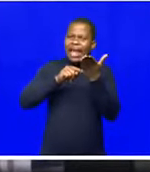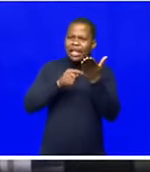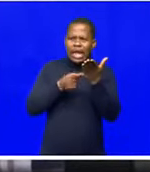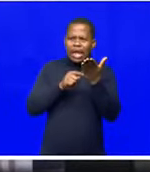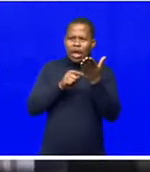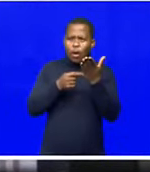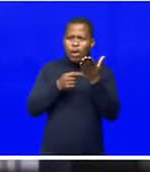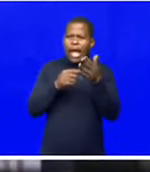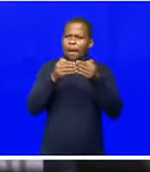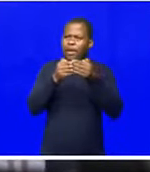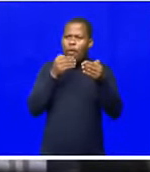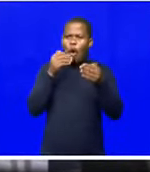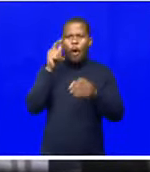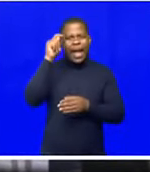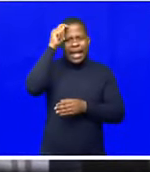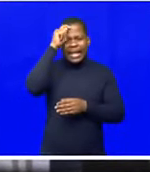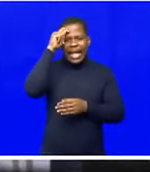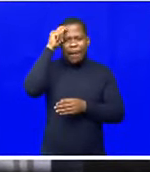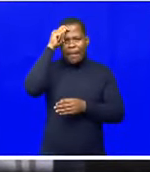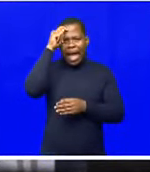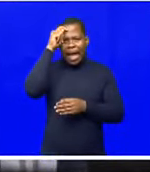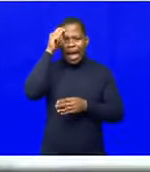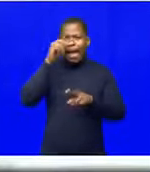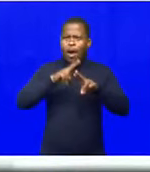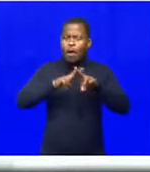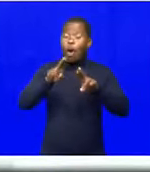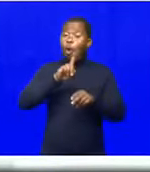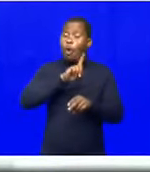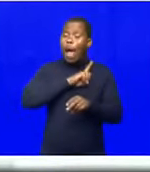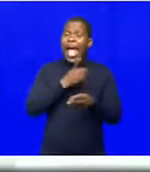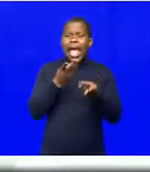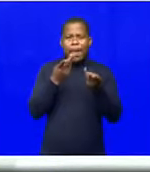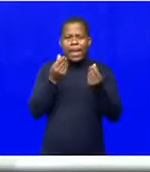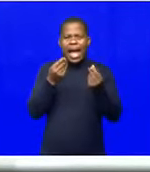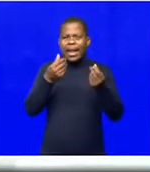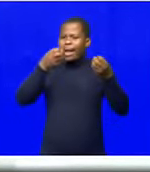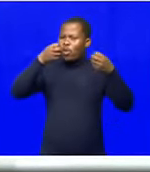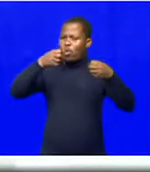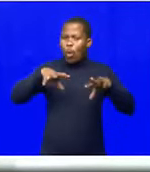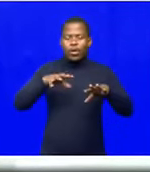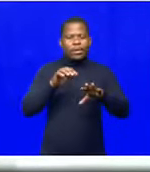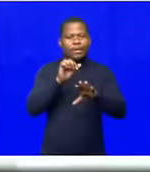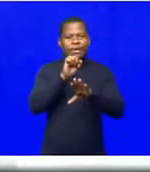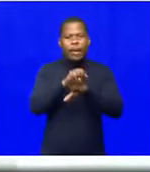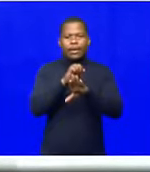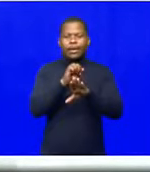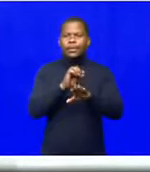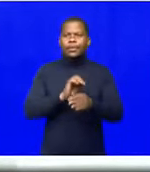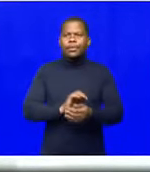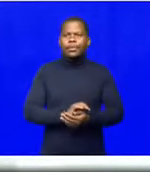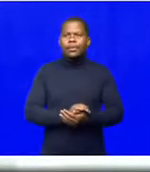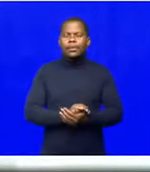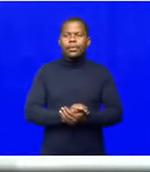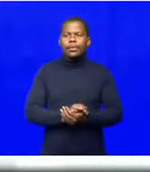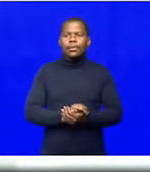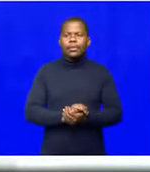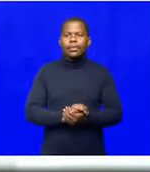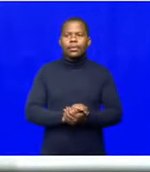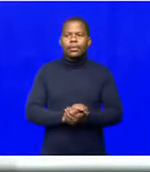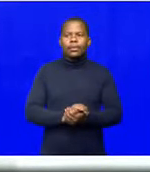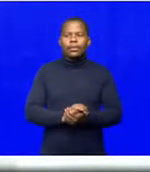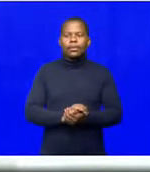njengobe bangalahlekelwa imali leningi sibili. While locally from all